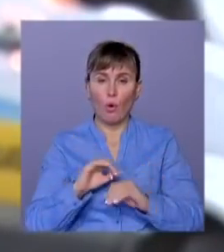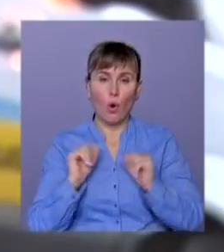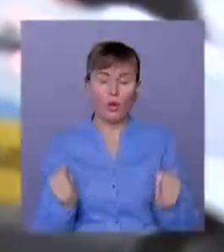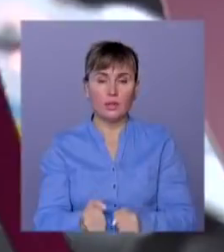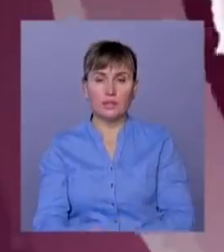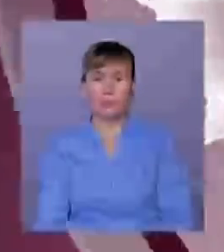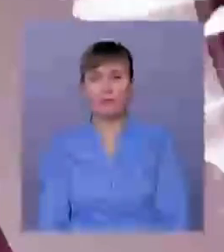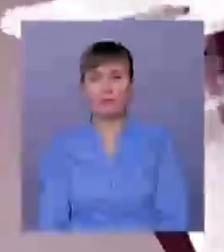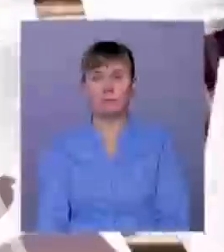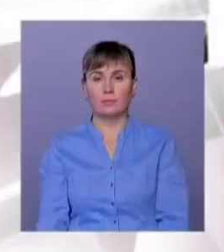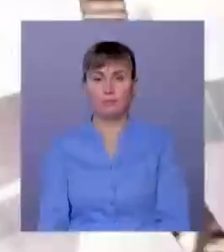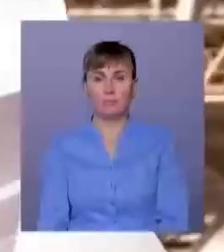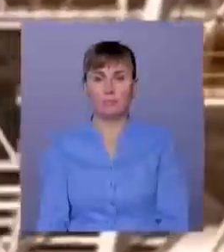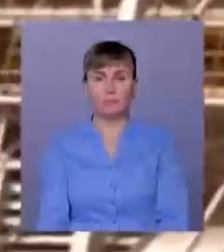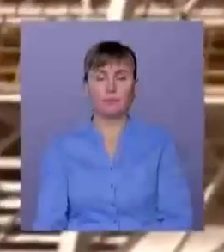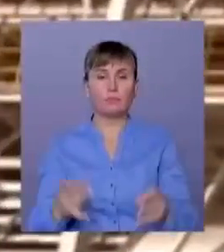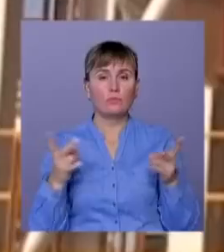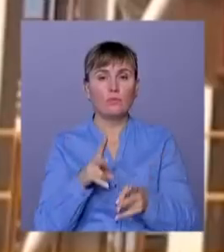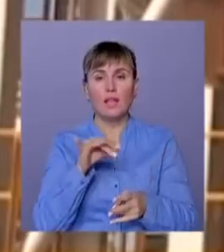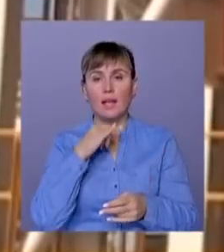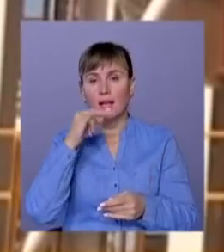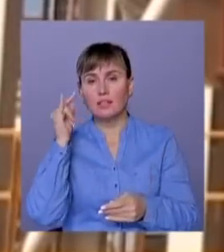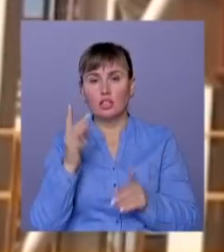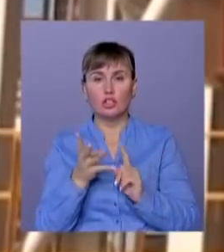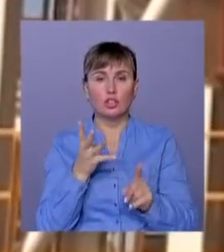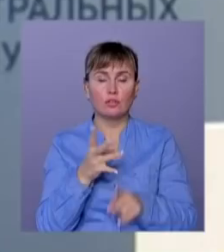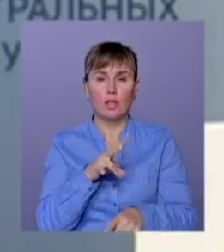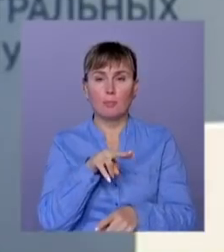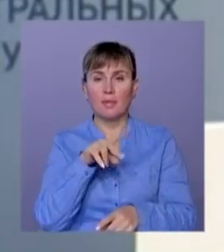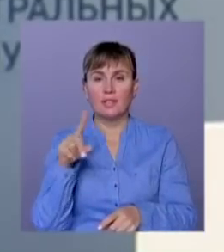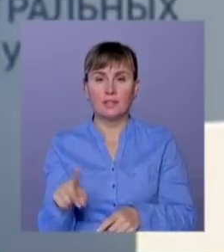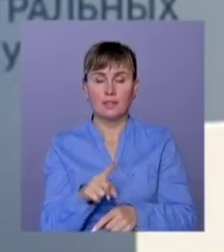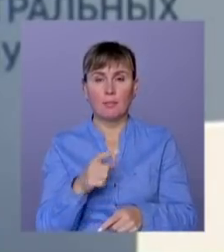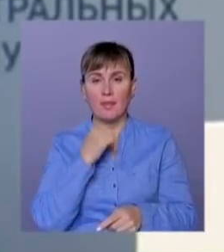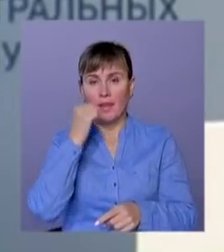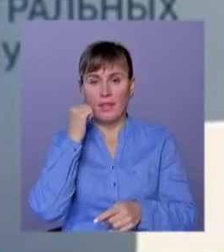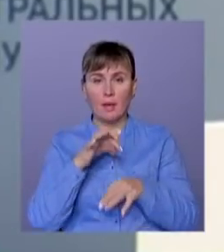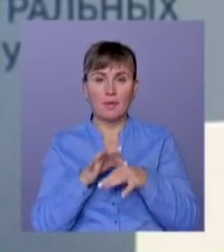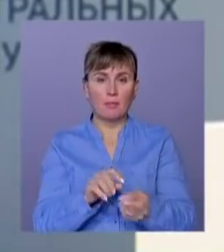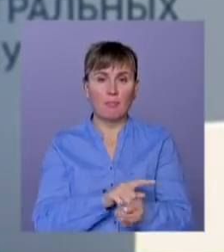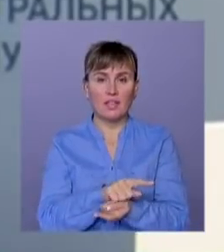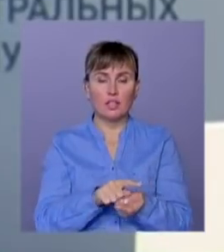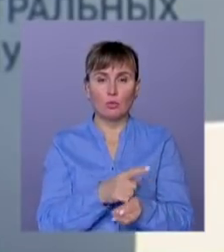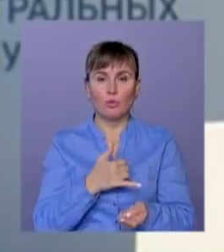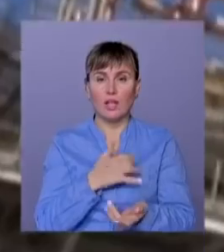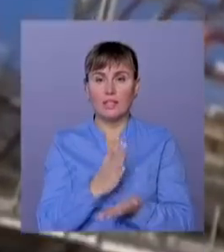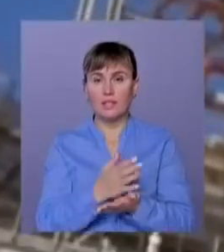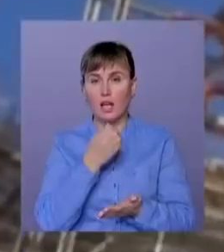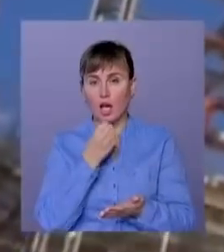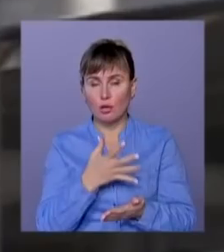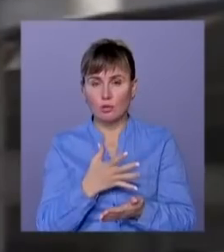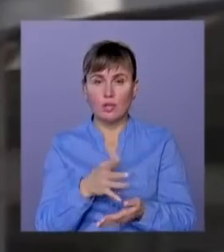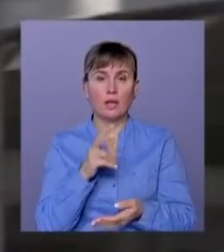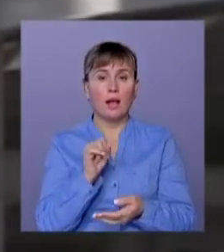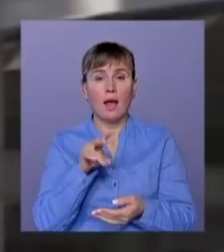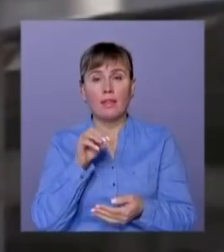Акчурин. Нужен ли Казахстану четвертый НПЗ? Благодаря проведенной модернизации у нас есть хороший лак. Канат